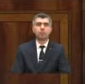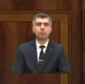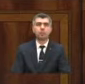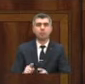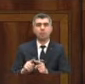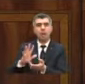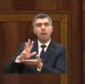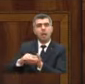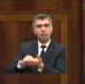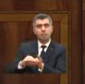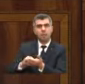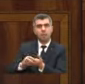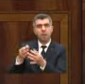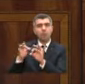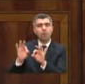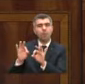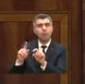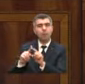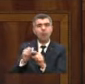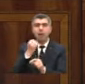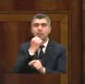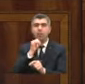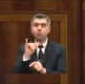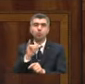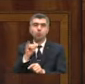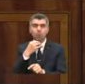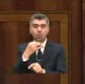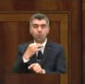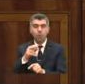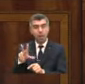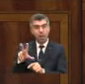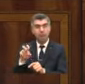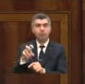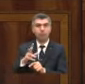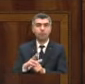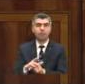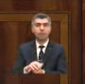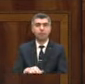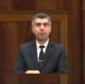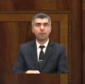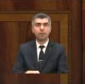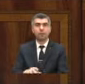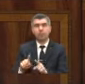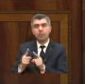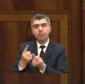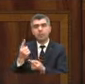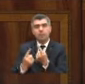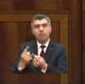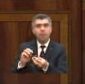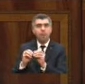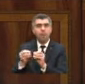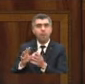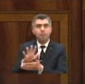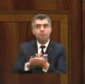الأراميد، خاصنا نستافدوا من الفوائد ديالو ونستافدوا من يعني من نقاط الضعف ونقاط القوة